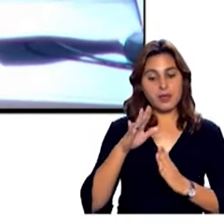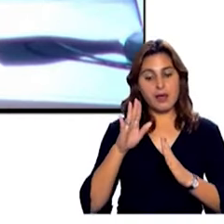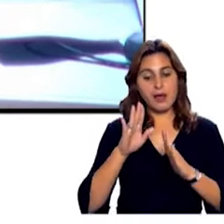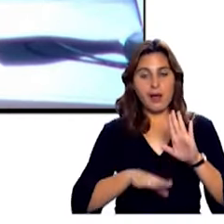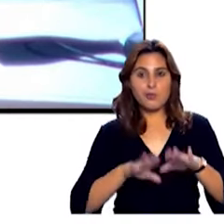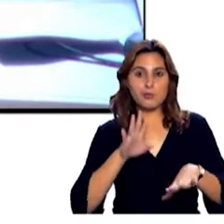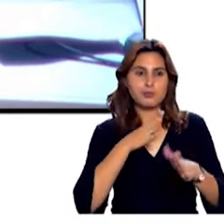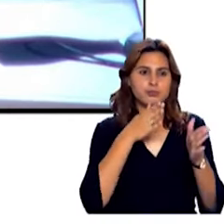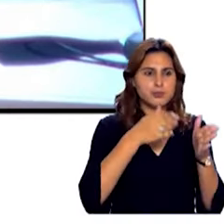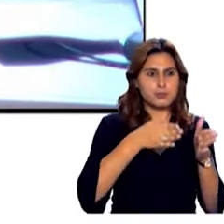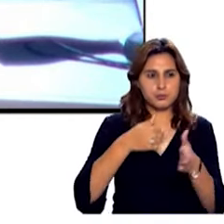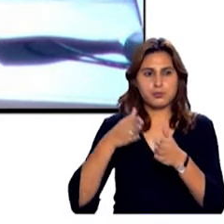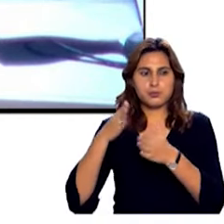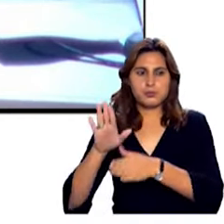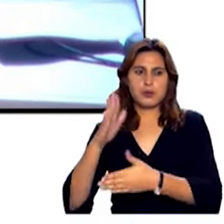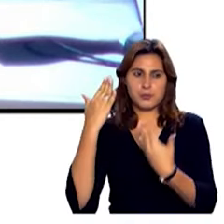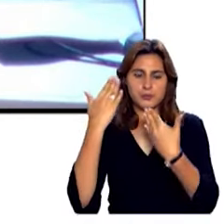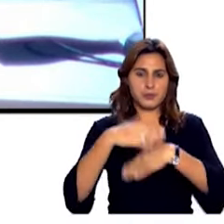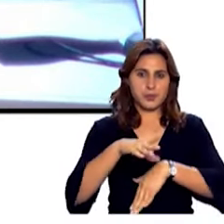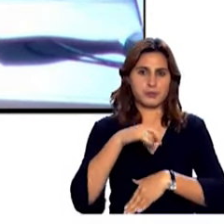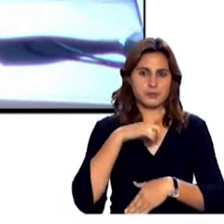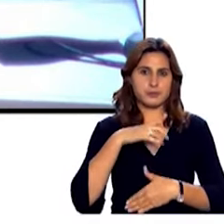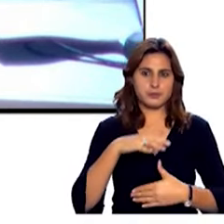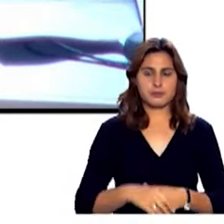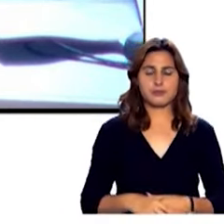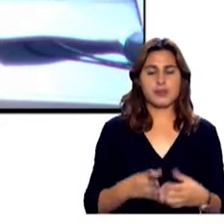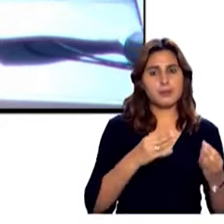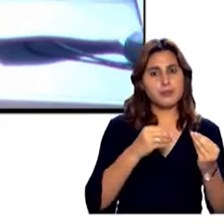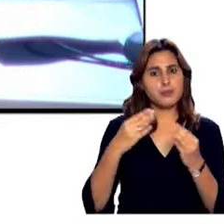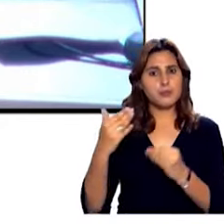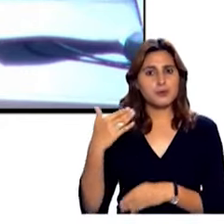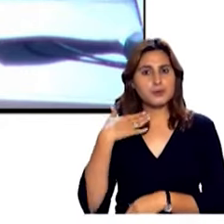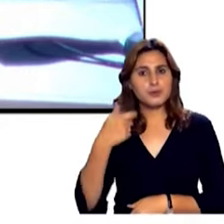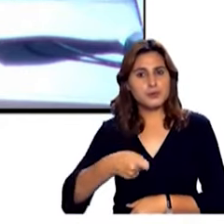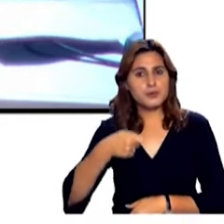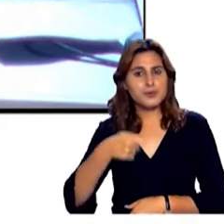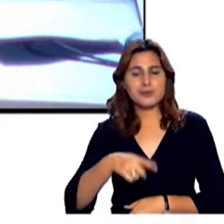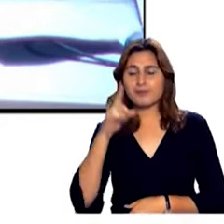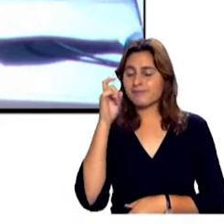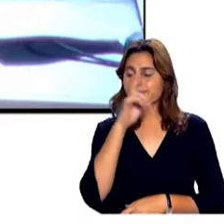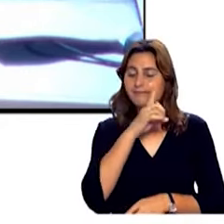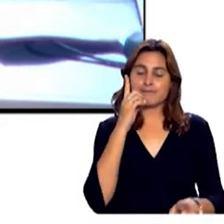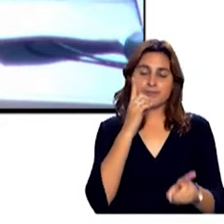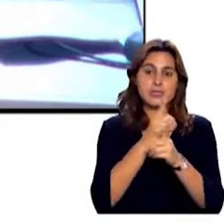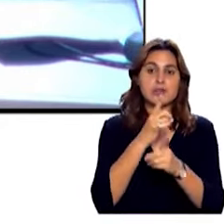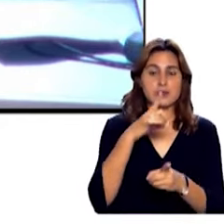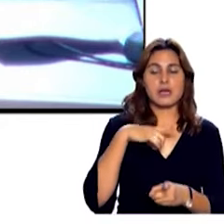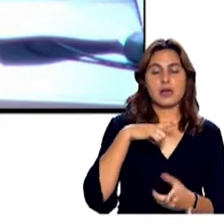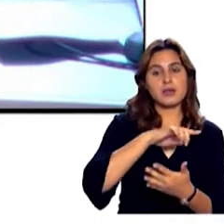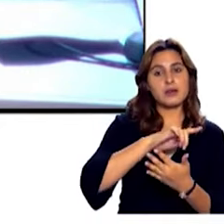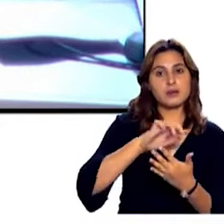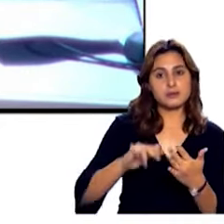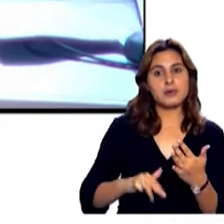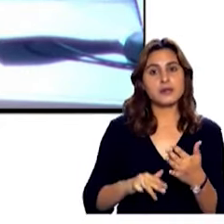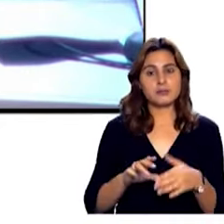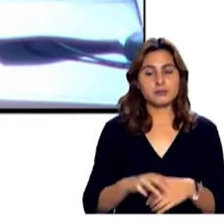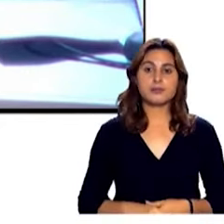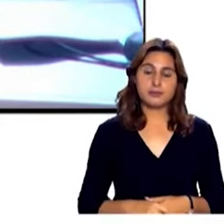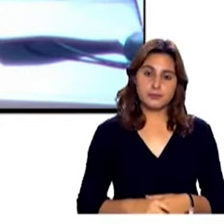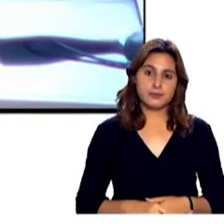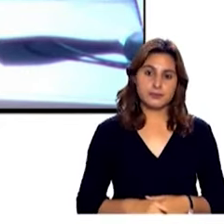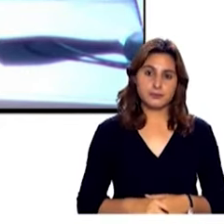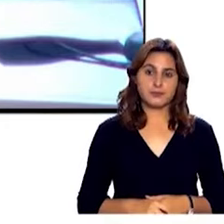mal à identifier les questions nouvelles ET à rédiger la demande Pour Avis à la cour de cassation donc quand